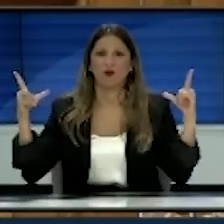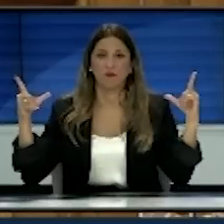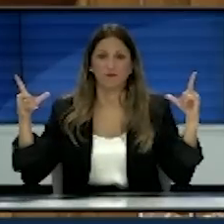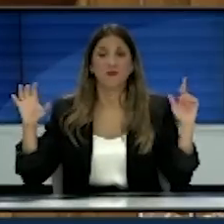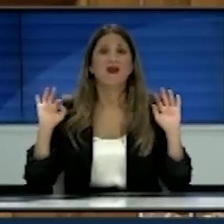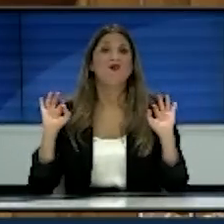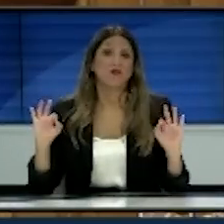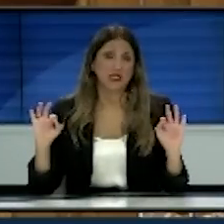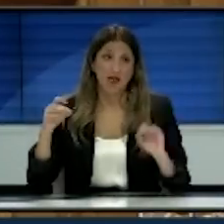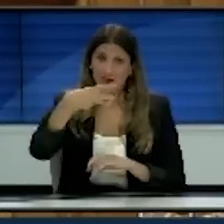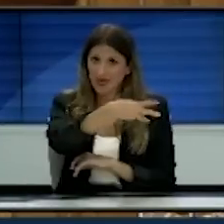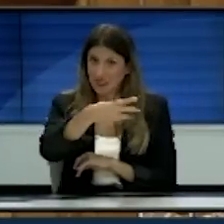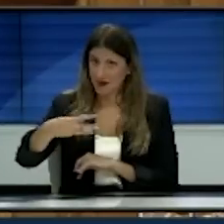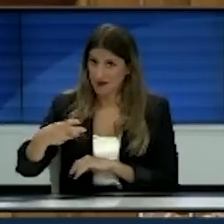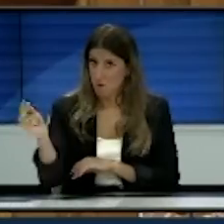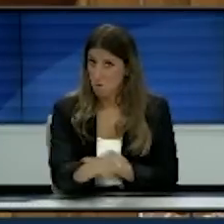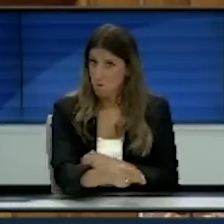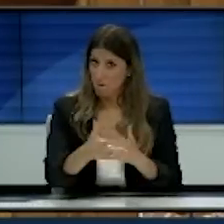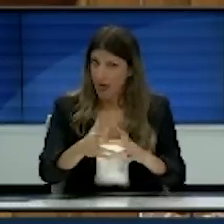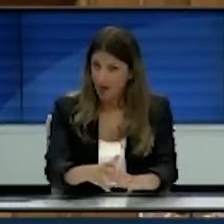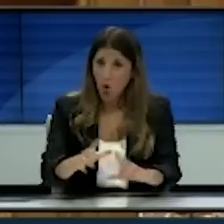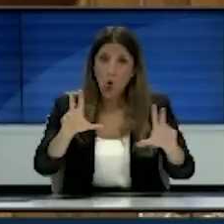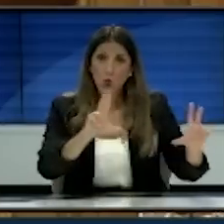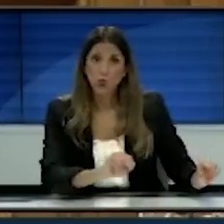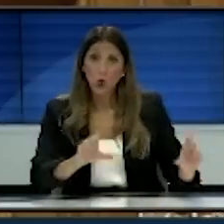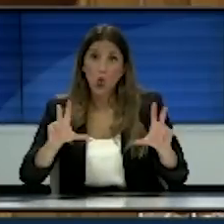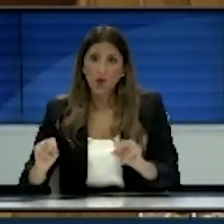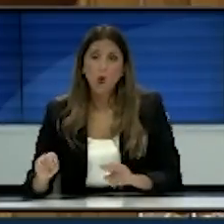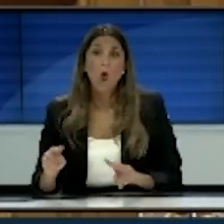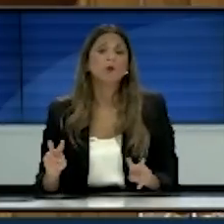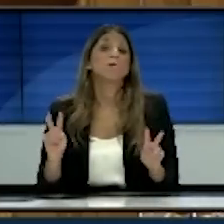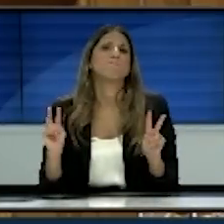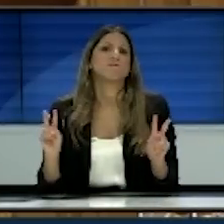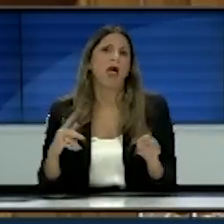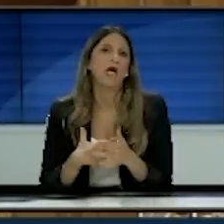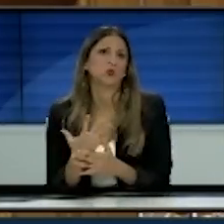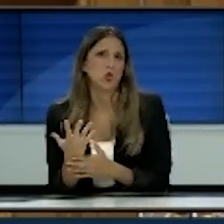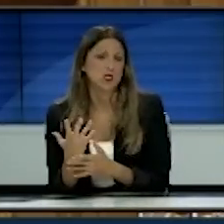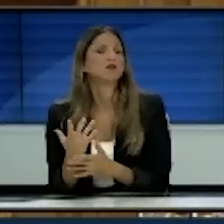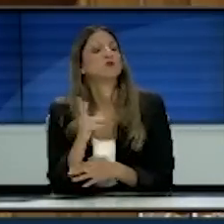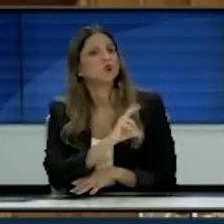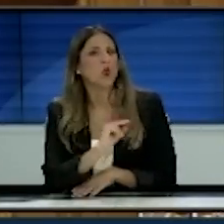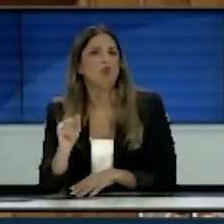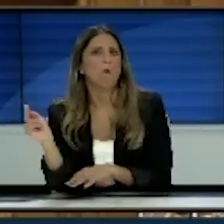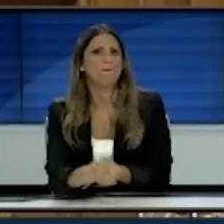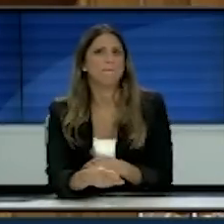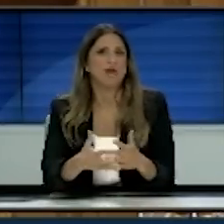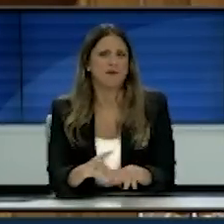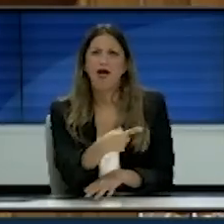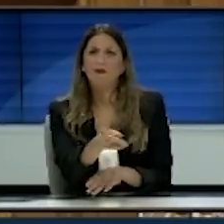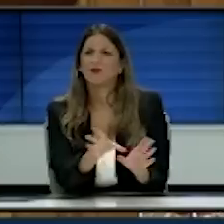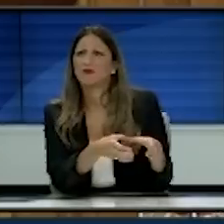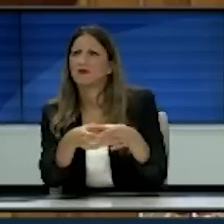εσείς κύριοι του ΣΥΡΙΖΑ και εσείς του ΠΑΣΟΚ ΚΙΝΑΛ που αποσιάζεται ομαδικά αυτή τη στιγμή, όταν